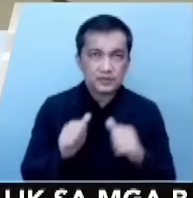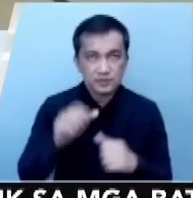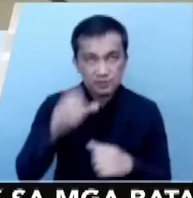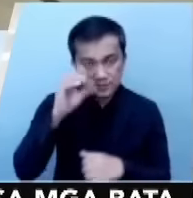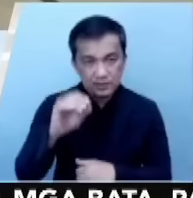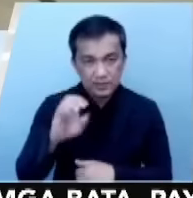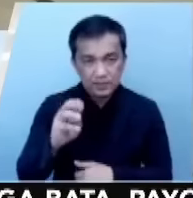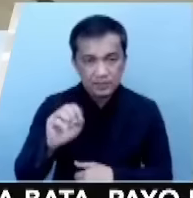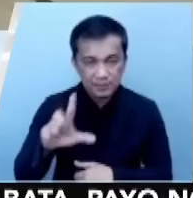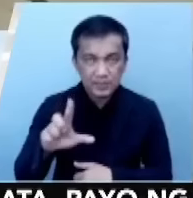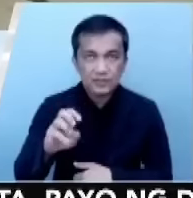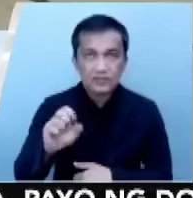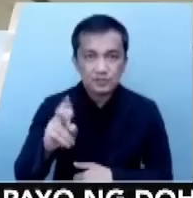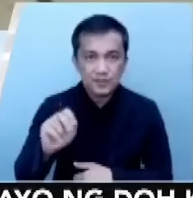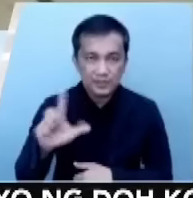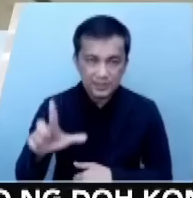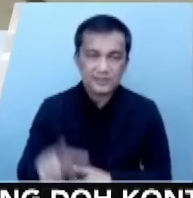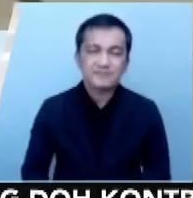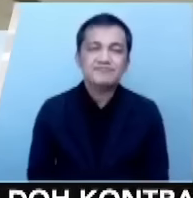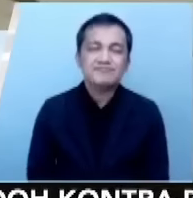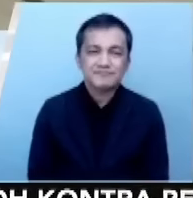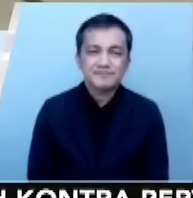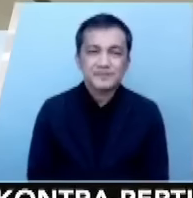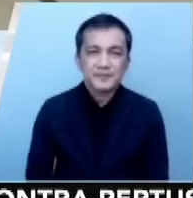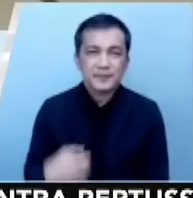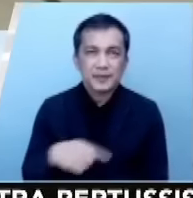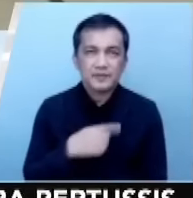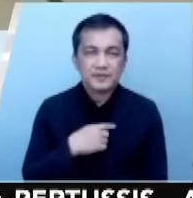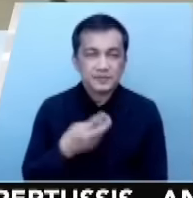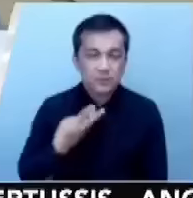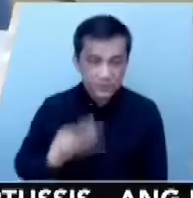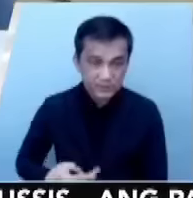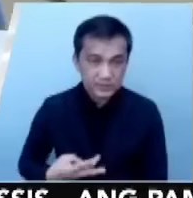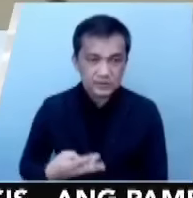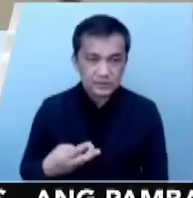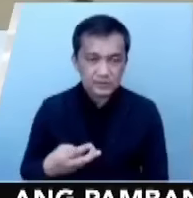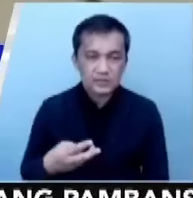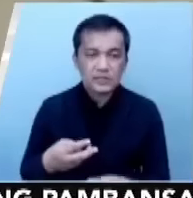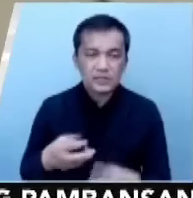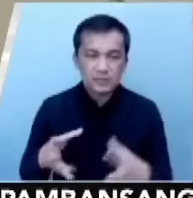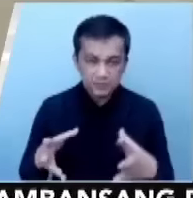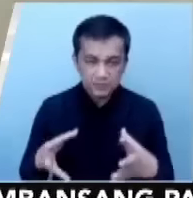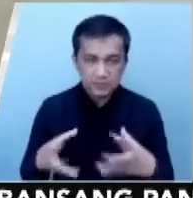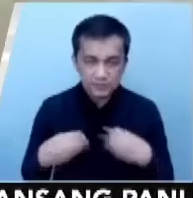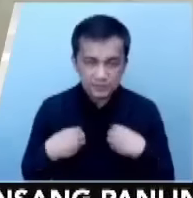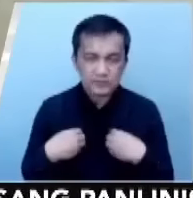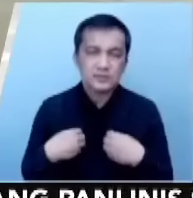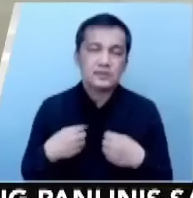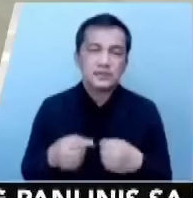po. At yung aming wish po na dinig po kagad. Salamat po.